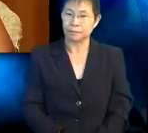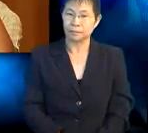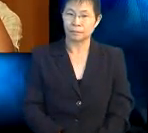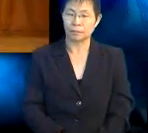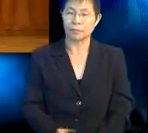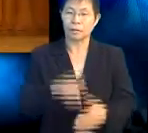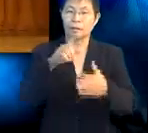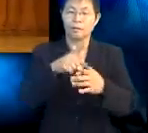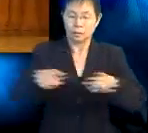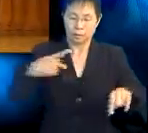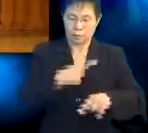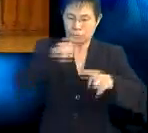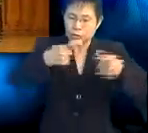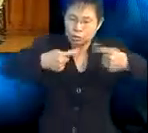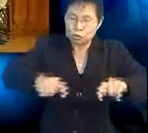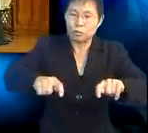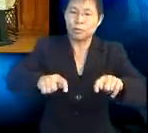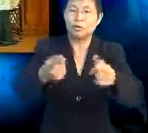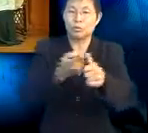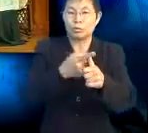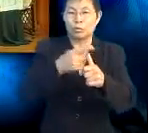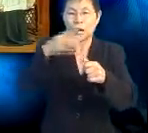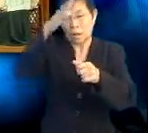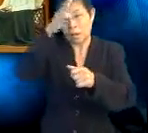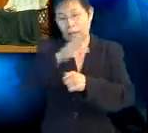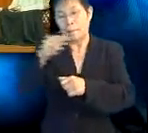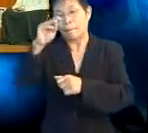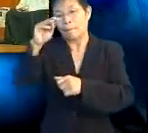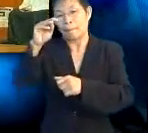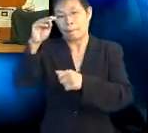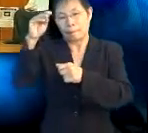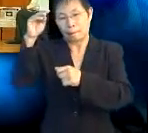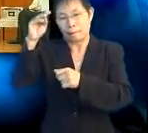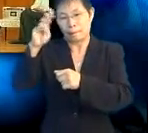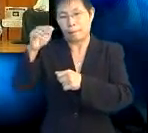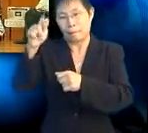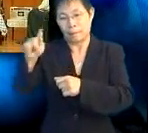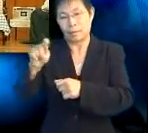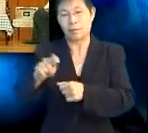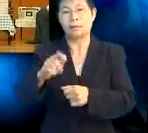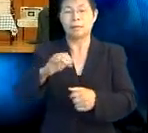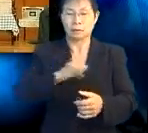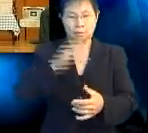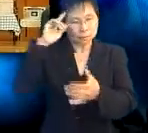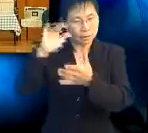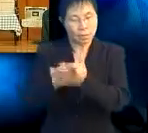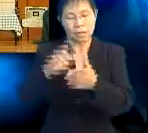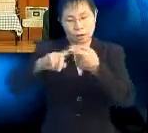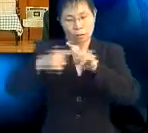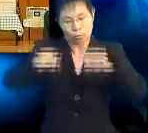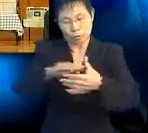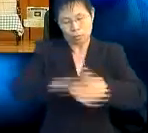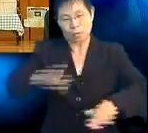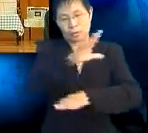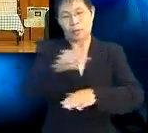Tapi kita mesti cuba dulu, ayah. Abang Mat, Murad percaya kawan-kawan Murad tu boleh diselamatkan. Dan anak jutawan itu